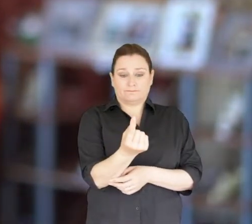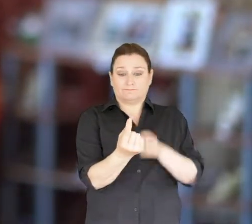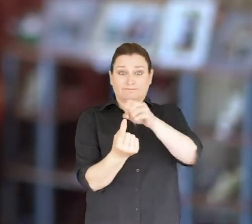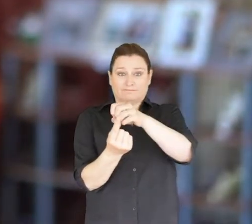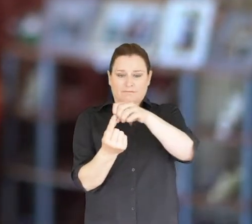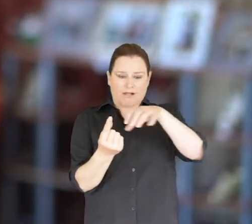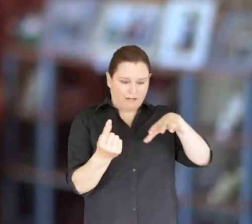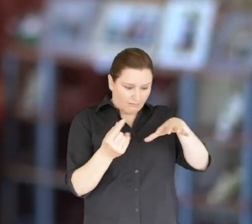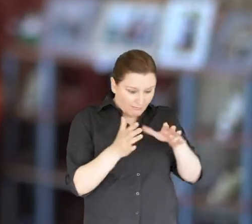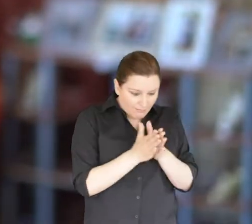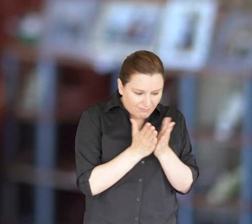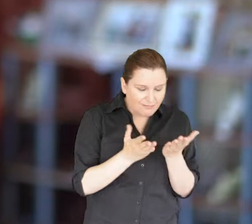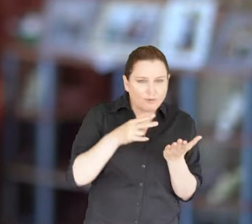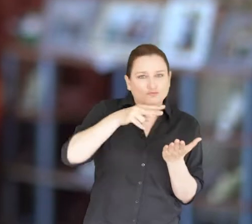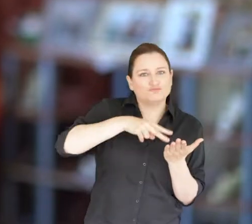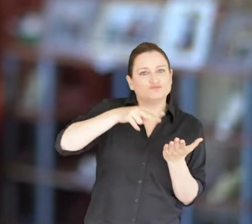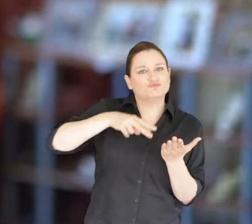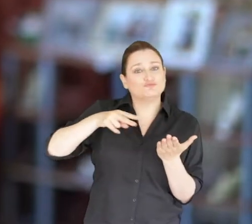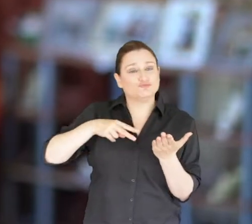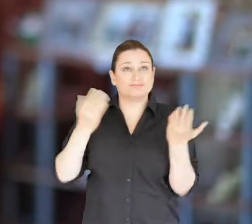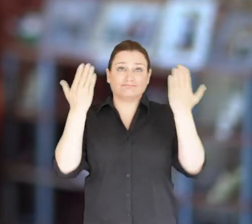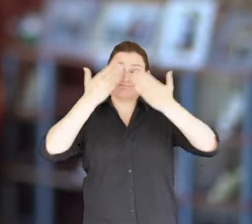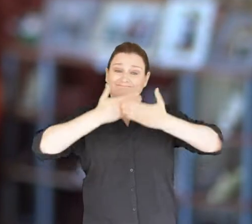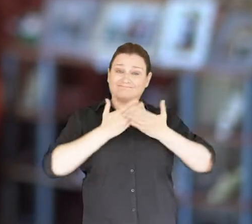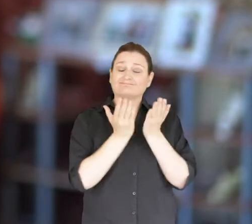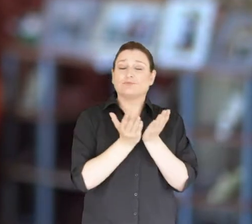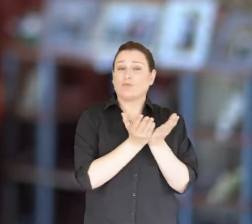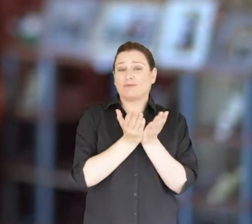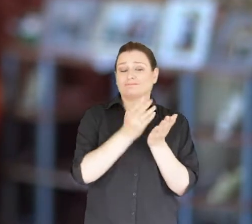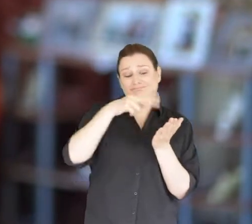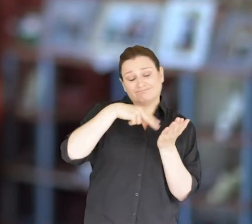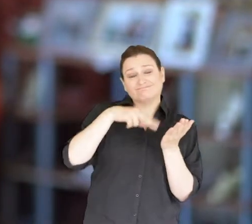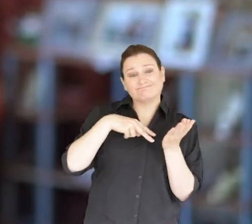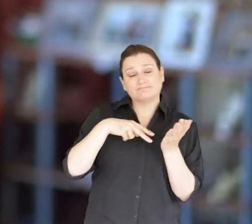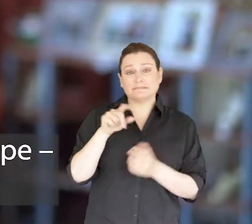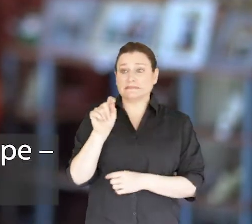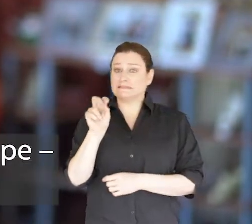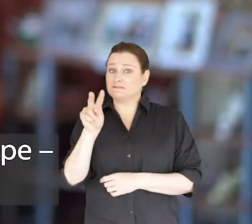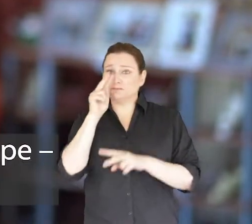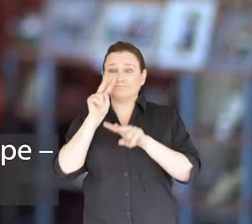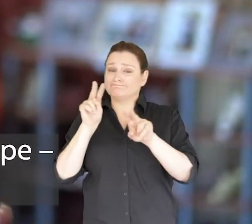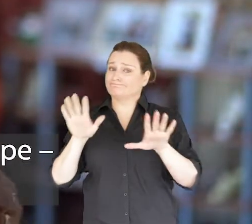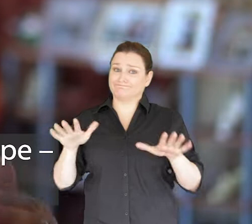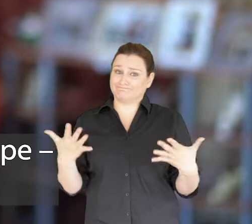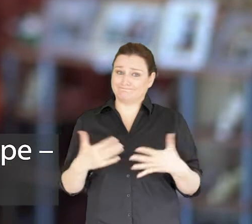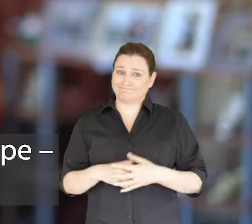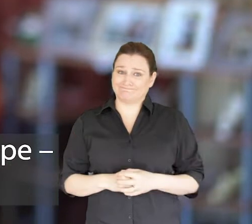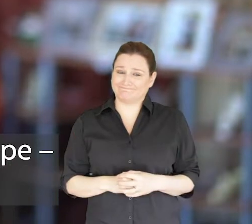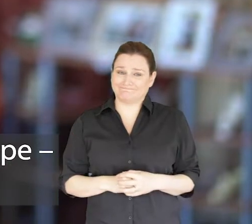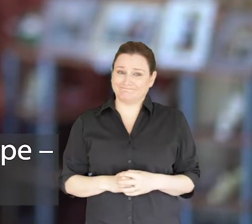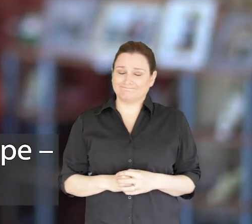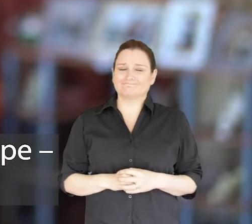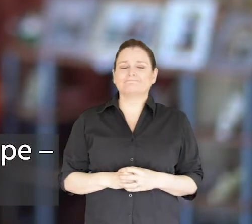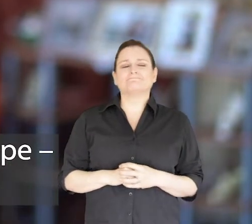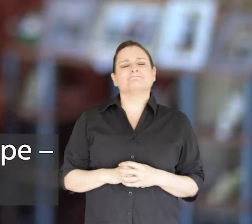daar het jy geleer met dit in die aand, as jy in die aand bezig was. Daar was geen televisie nie. En die tyd toe